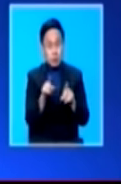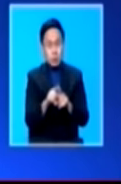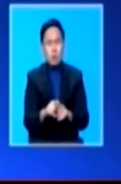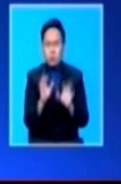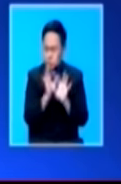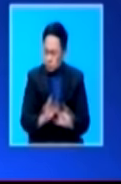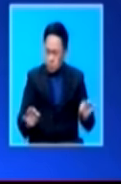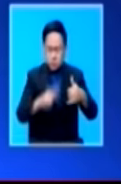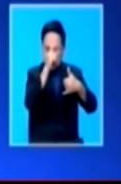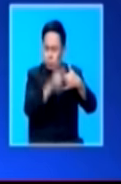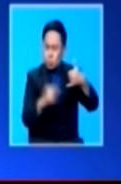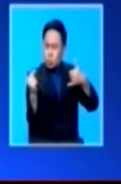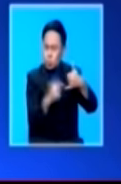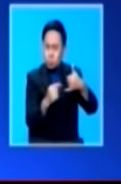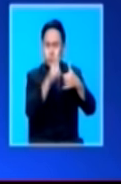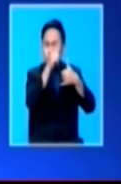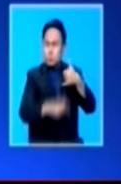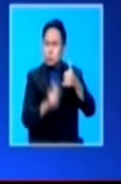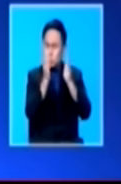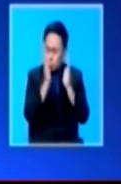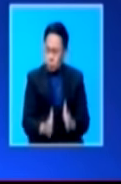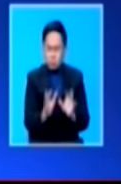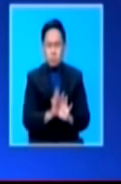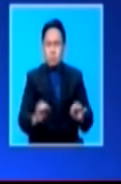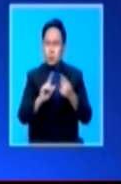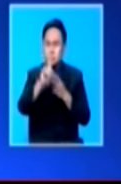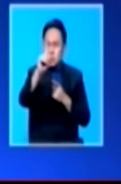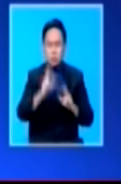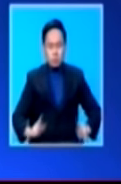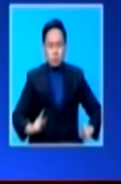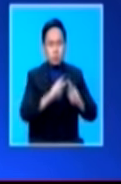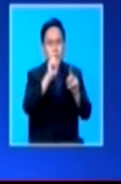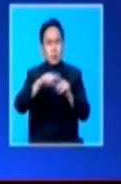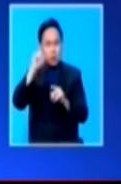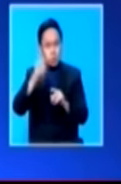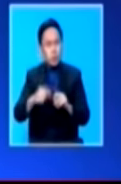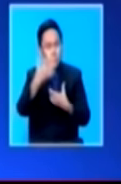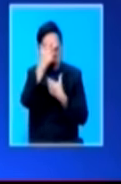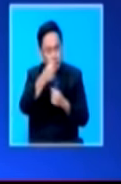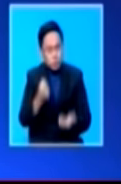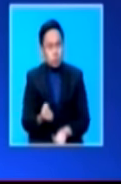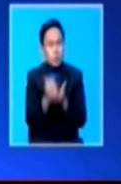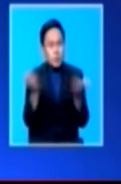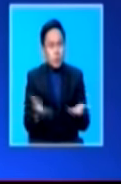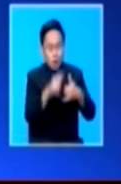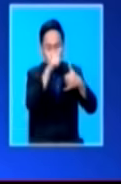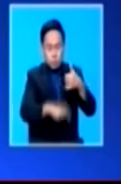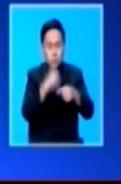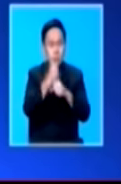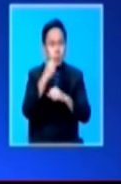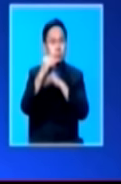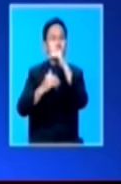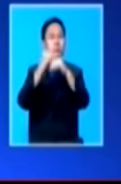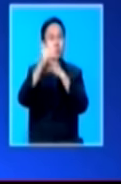ทรัพยากรมนุษย์ท่านต้องรู้กิจกรรมของทุกกลุ่มงานนะครับทุกกระทรวงด้วยเพราะการศึกษาเป็นบ่อเกิดของการสร้างสติปัญญ